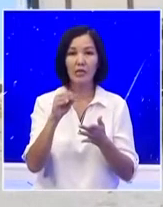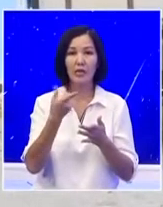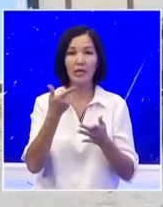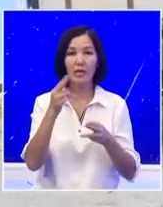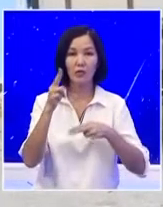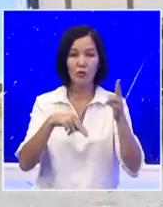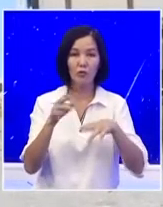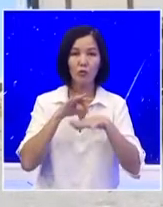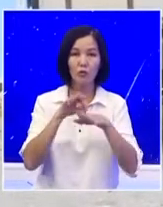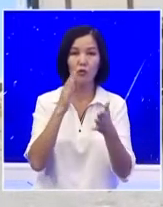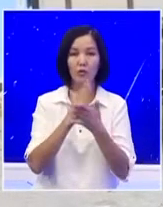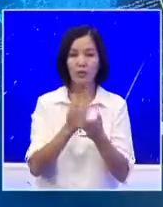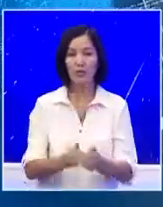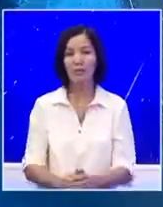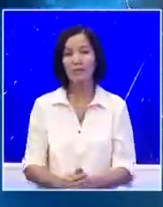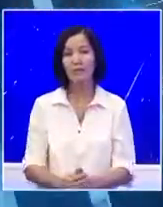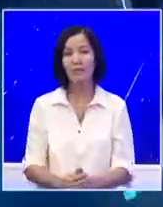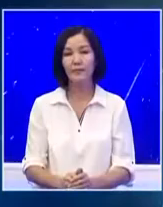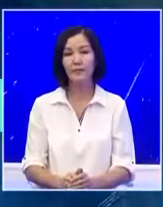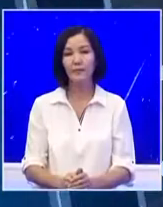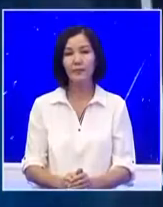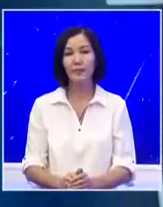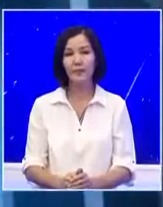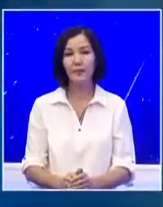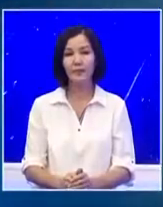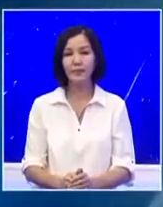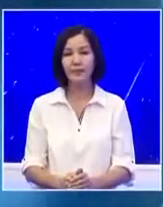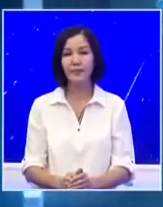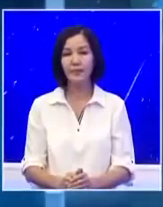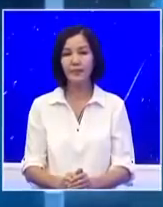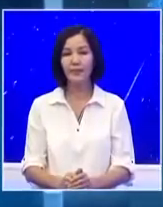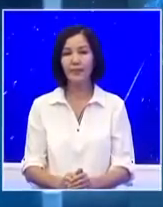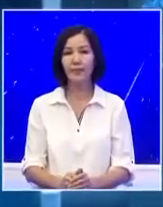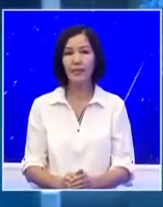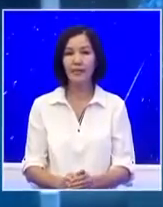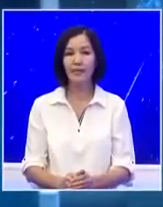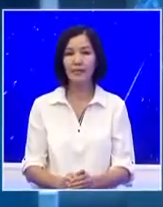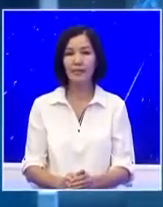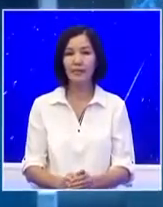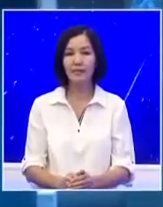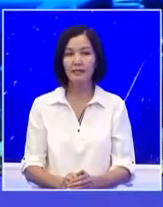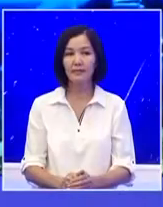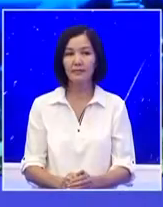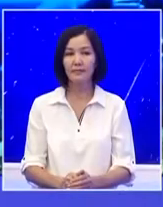құрылысы жүргізіледі. Кабжат Мұхамеджан, Айдос Қалиев, Жетісу арнасы, Талдықорған.